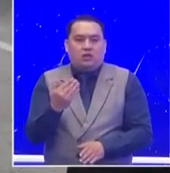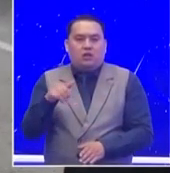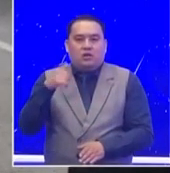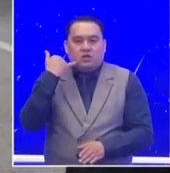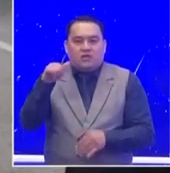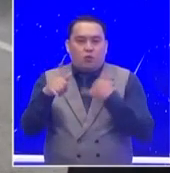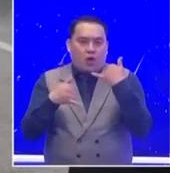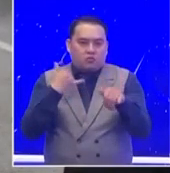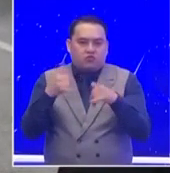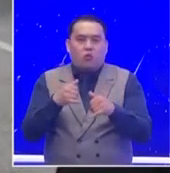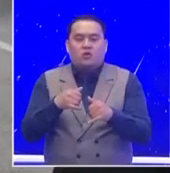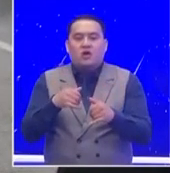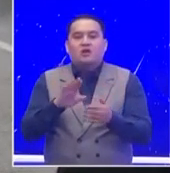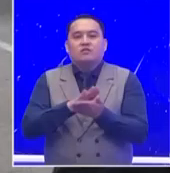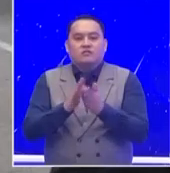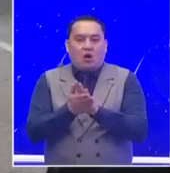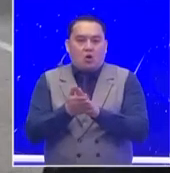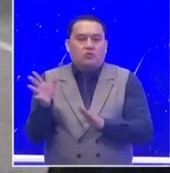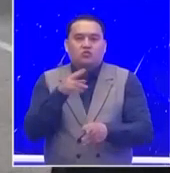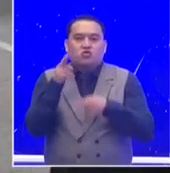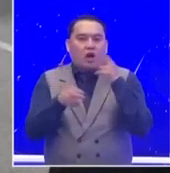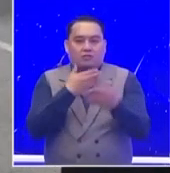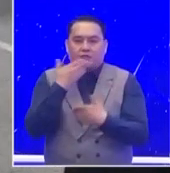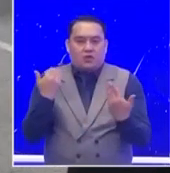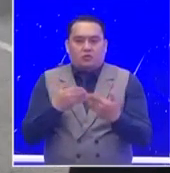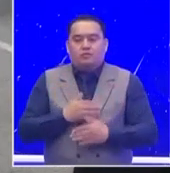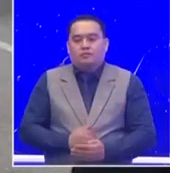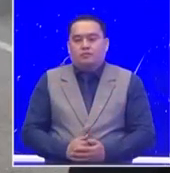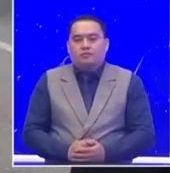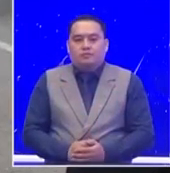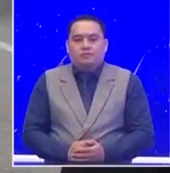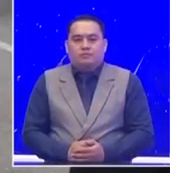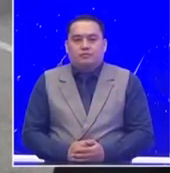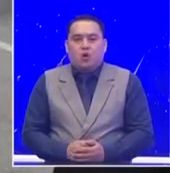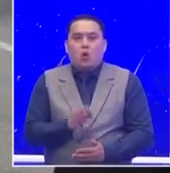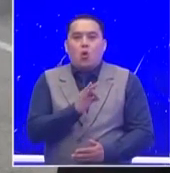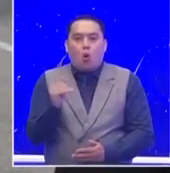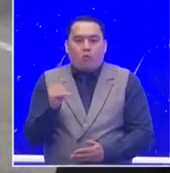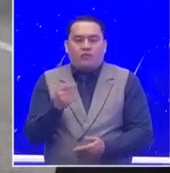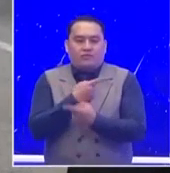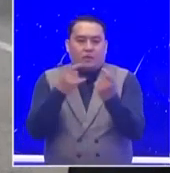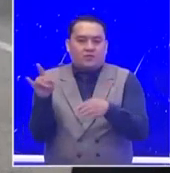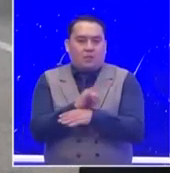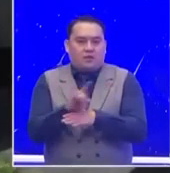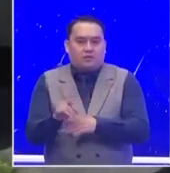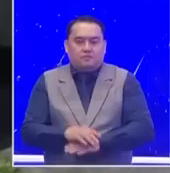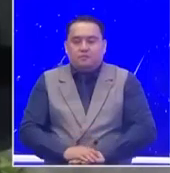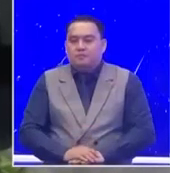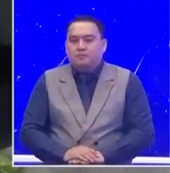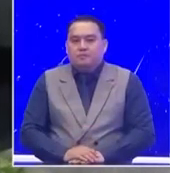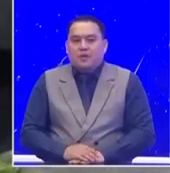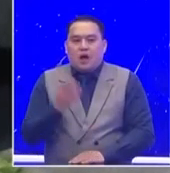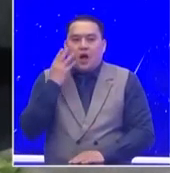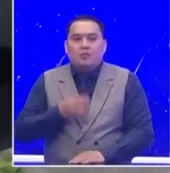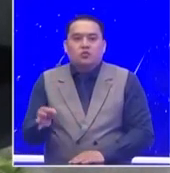телефонном обзоне. Состояние всех жалоб нет, состояние удовлетворительное. Так что официально эту информацию я опровергаю. Всего в